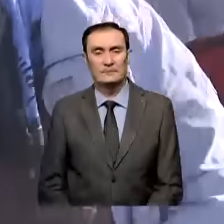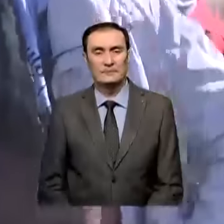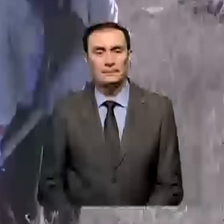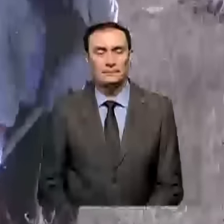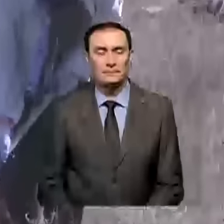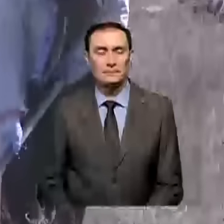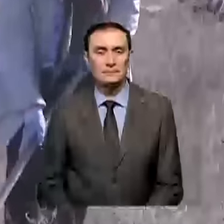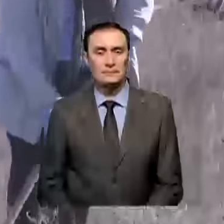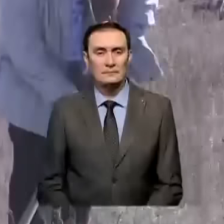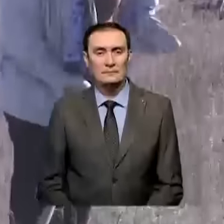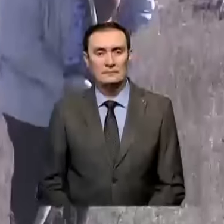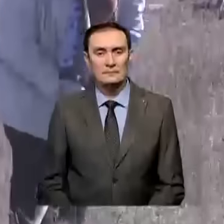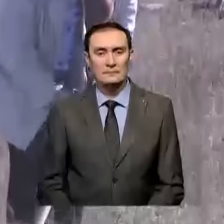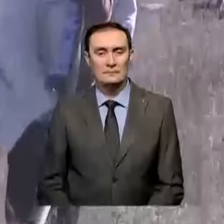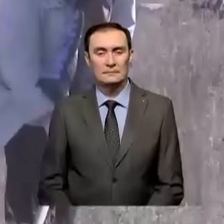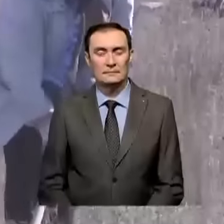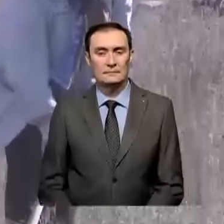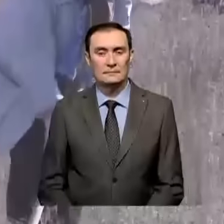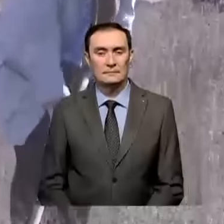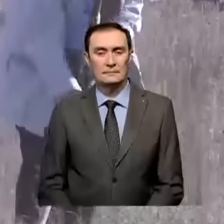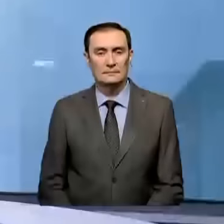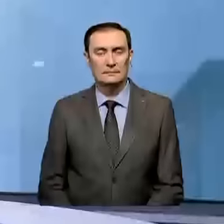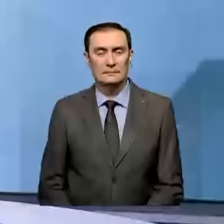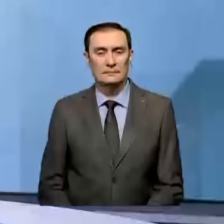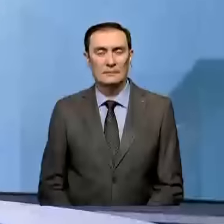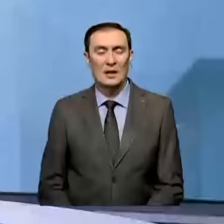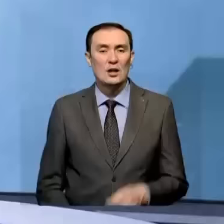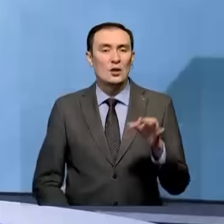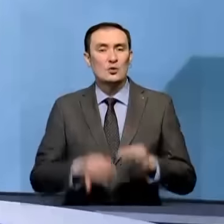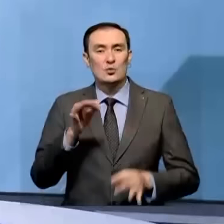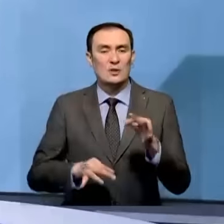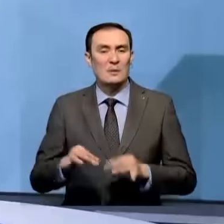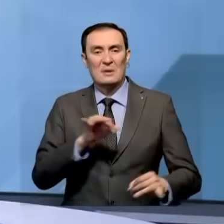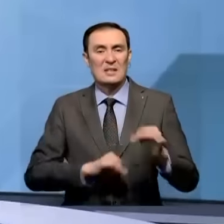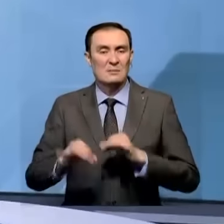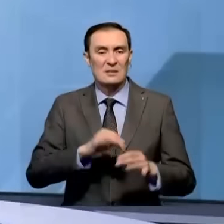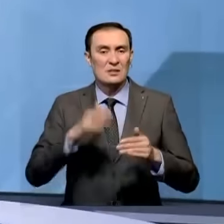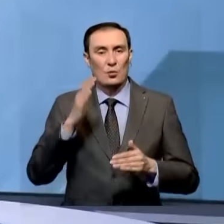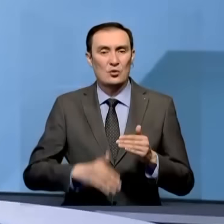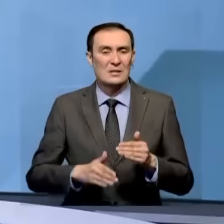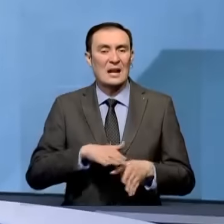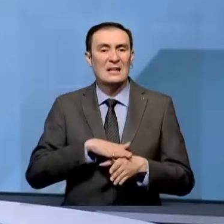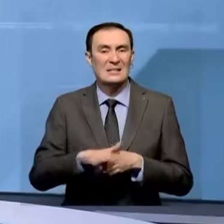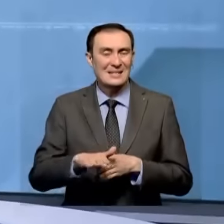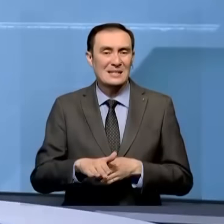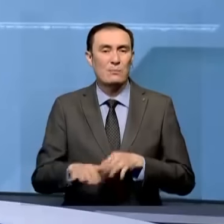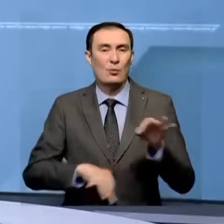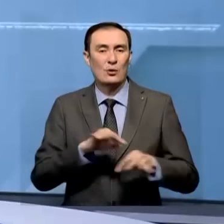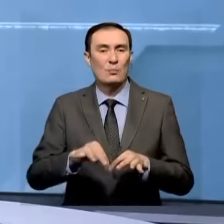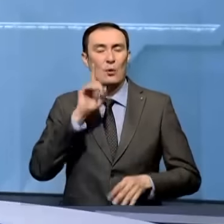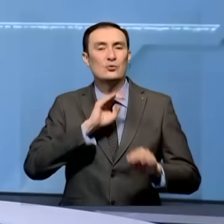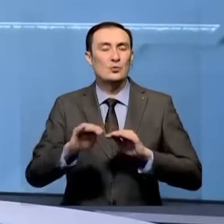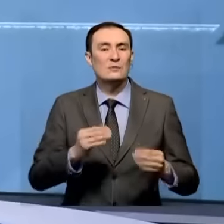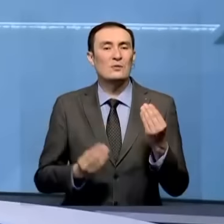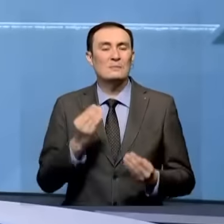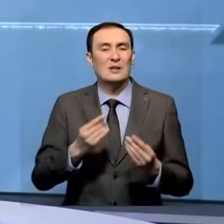Баканов, Усть-Каменогорск, 24 КЗ. Судебным разбирательством закончилась реализация проекта по